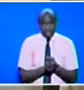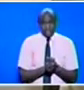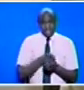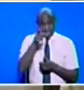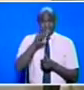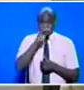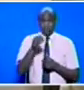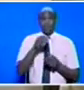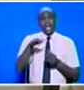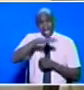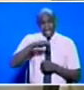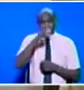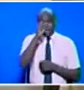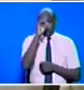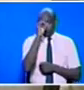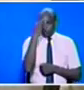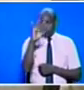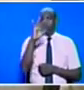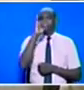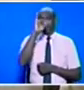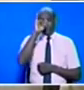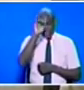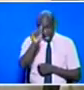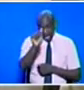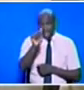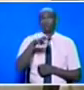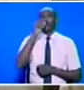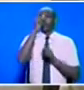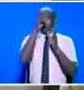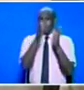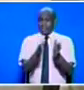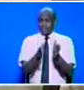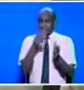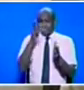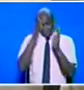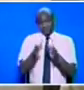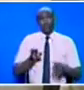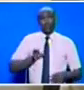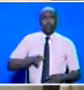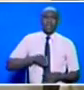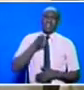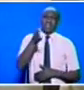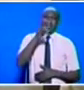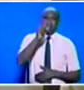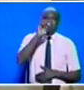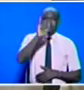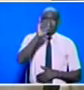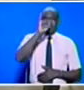estate ya Sofia tukapata mtu anaitwa marehemu Nyiva